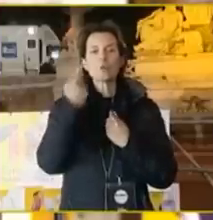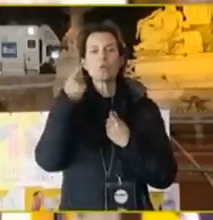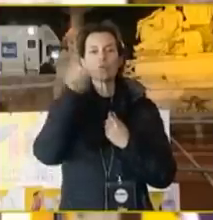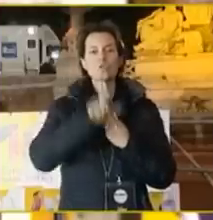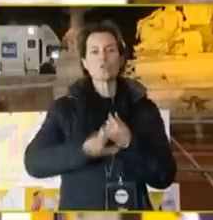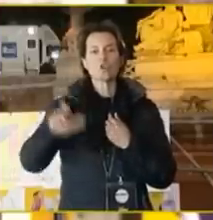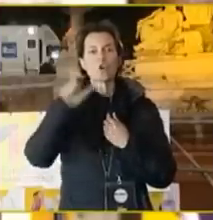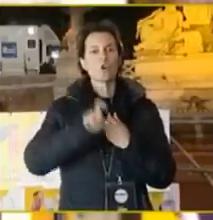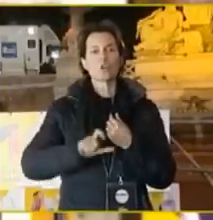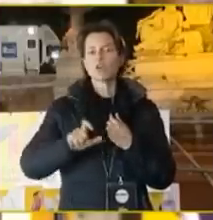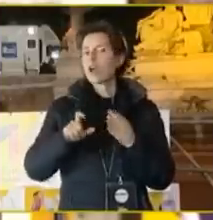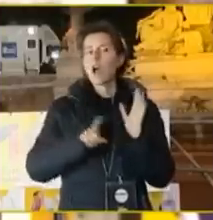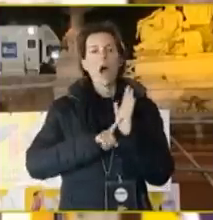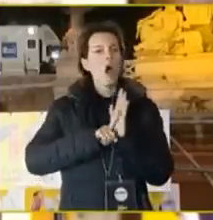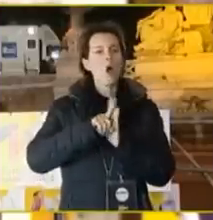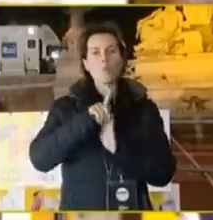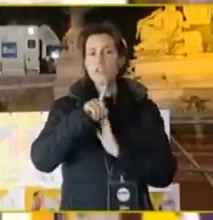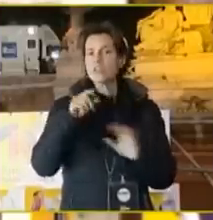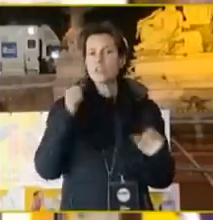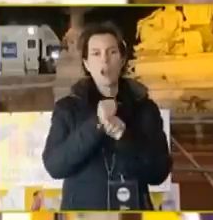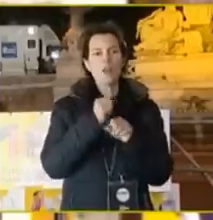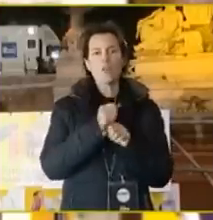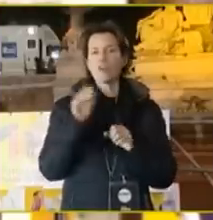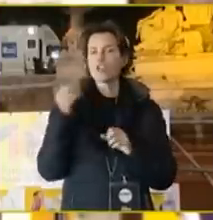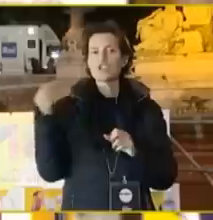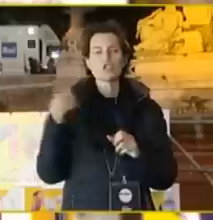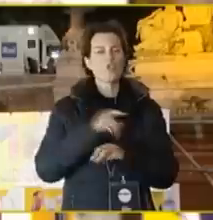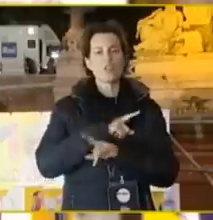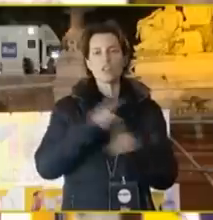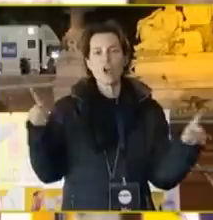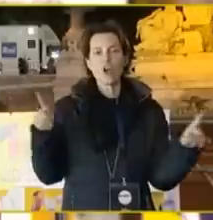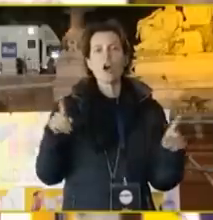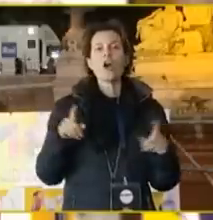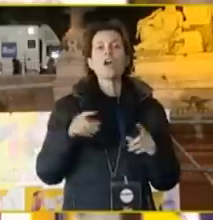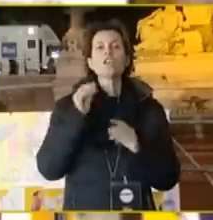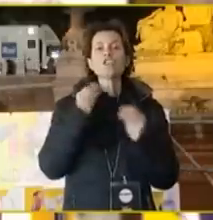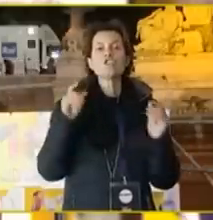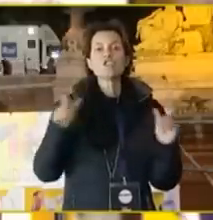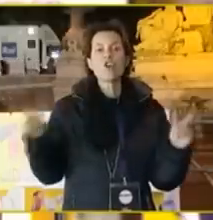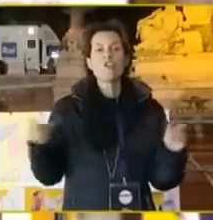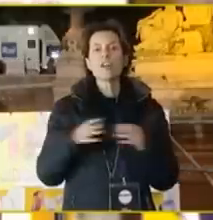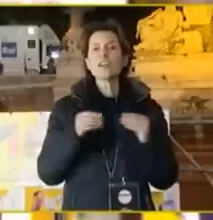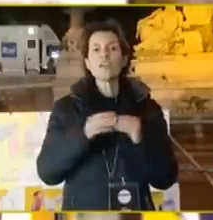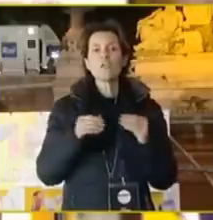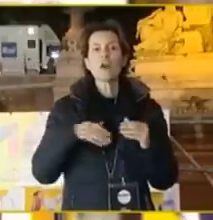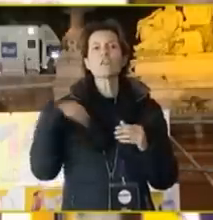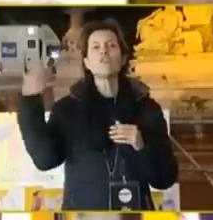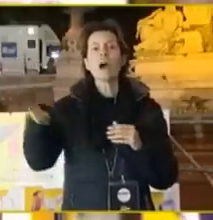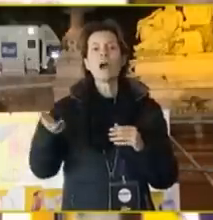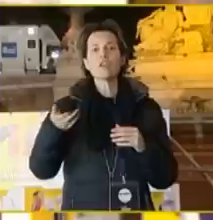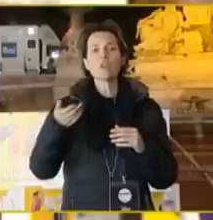Non sta aumentando l'occupazione giovanile, sono i giovani che se ne vanno all'estero e escono dal calcolo